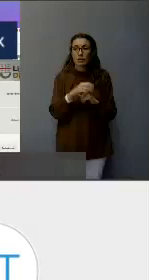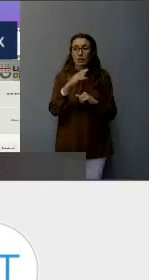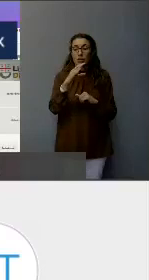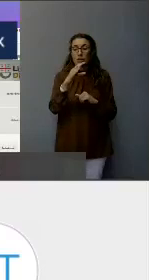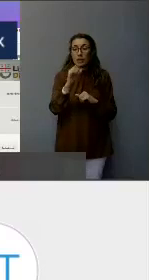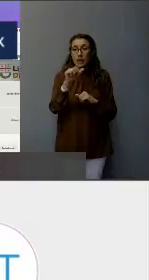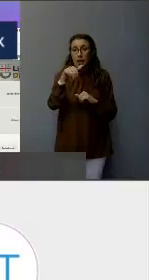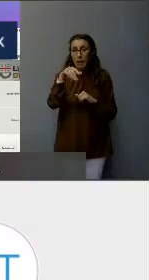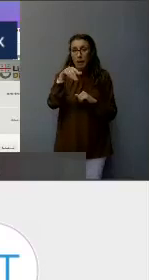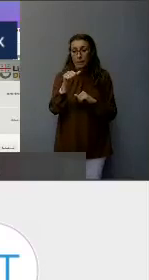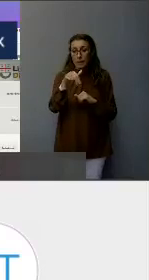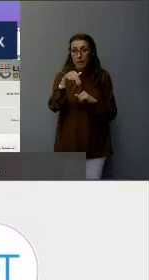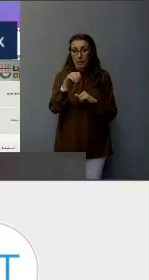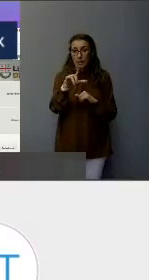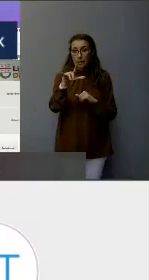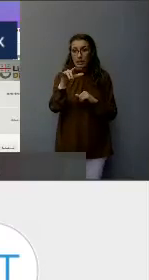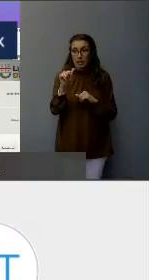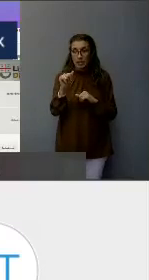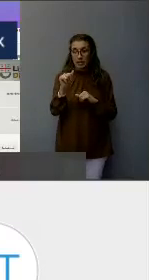consigliere campanella